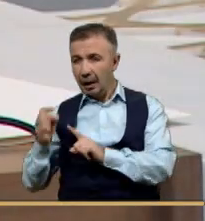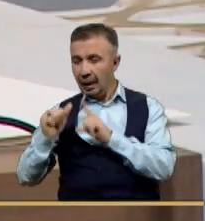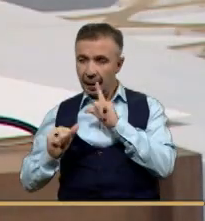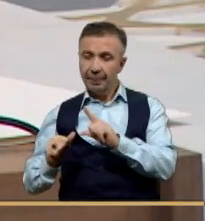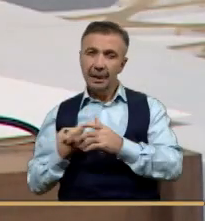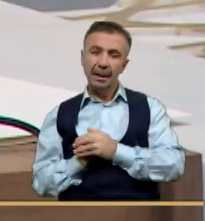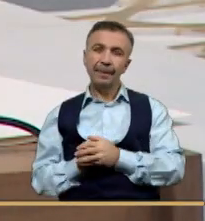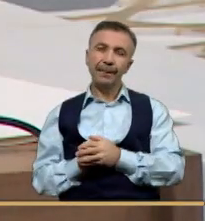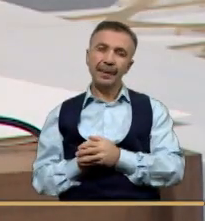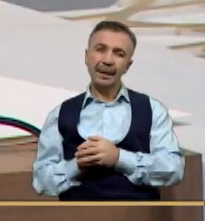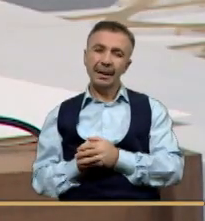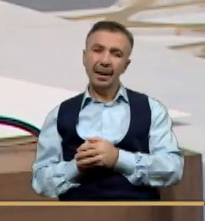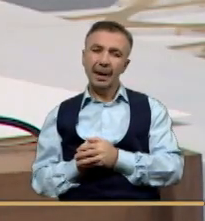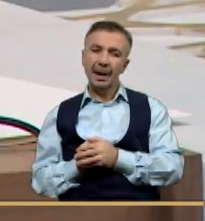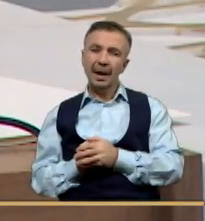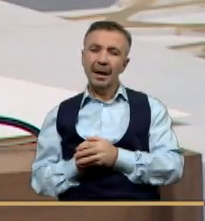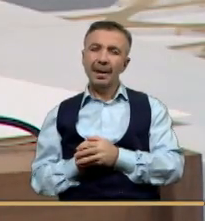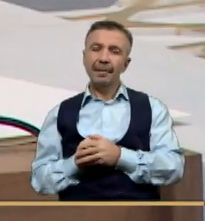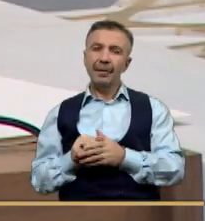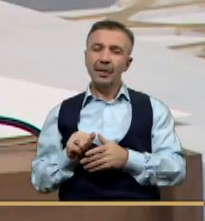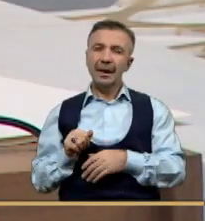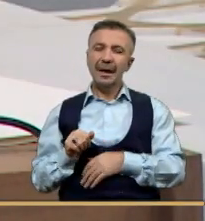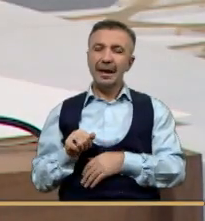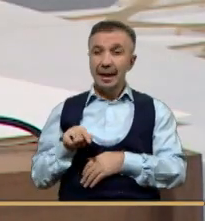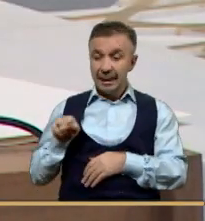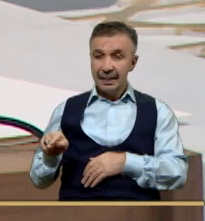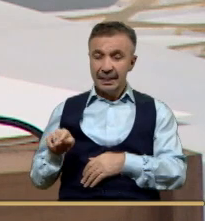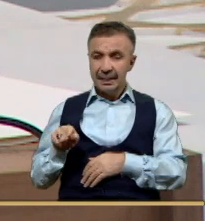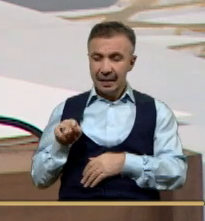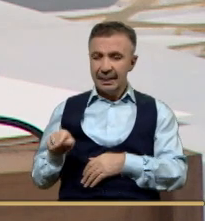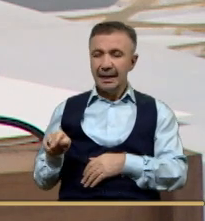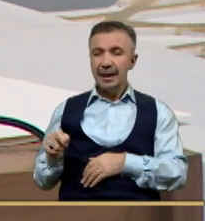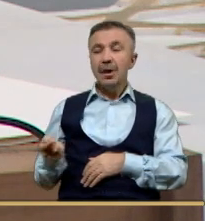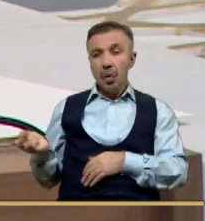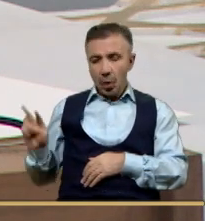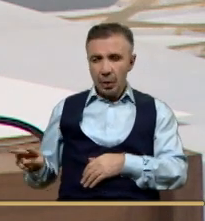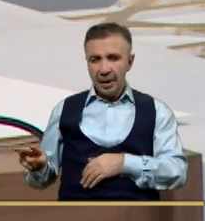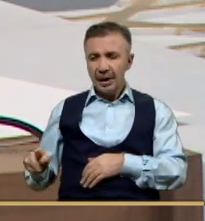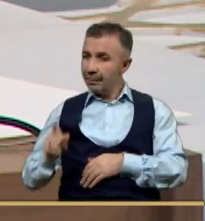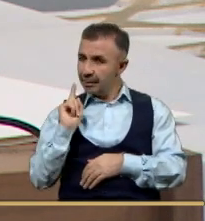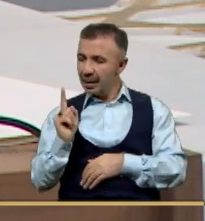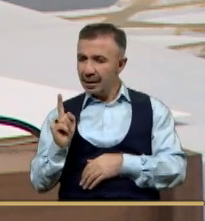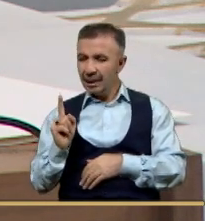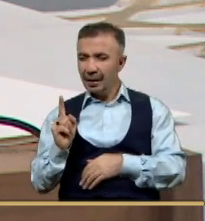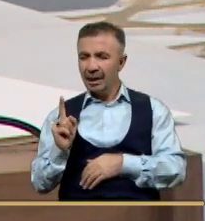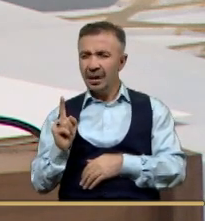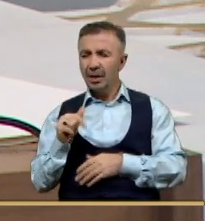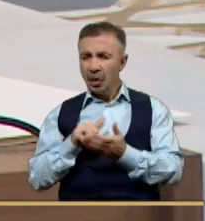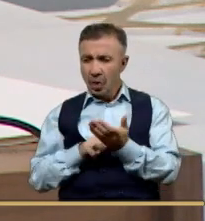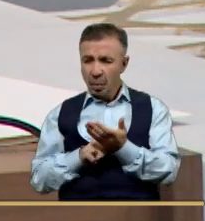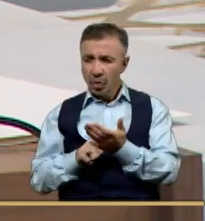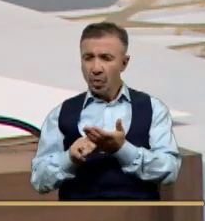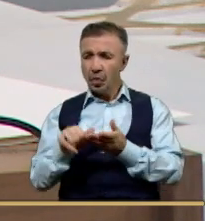seni öldüreceğim sözüne karşılık, tehdidine karşılık bütün